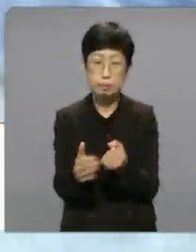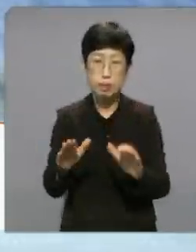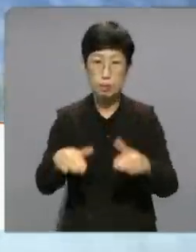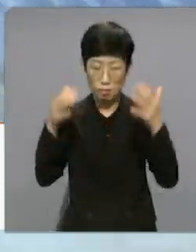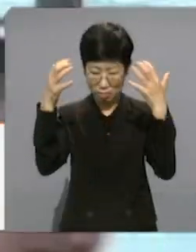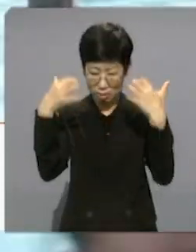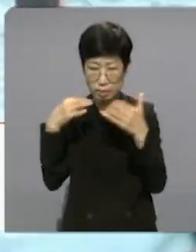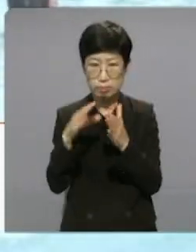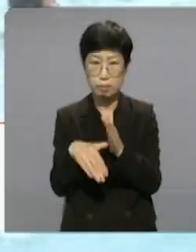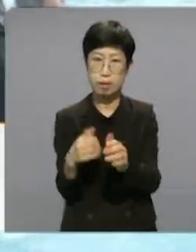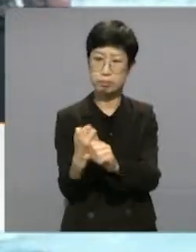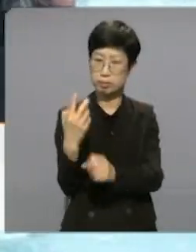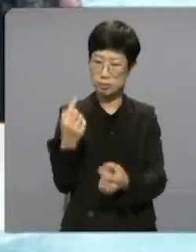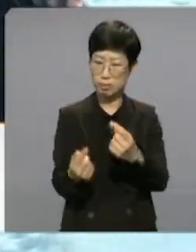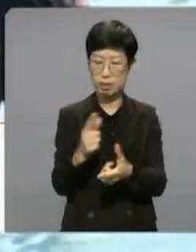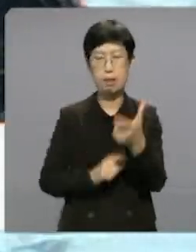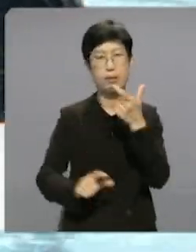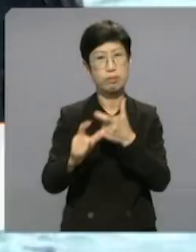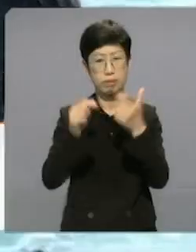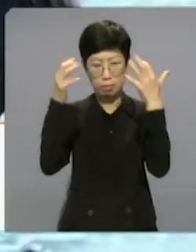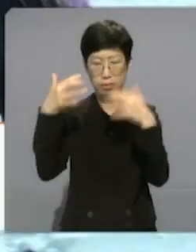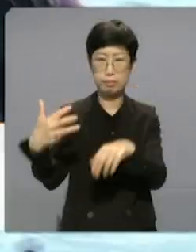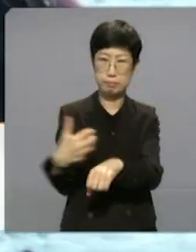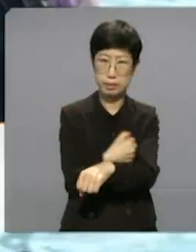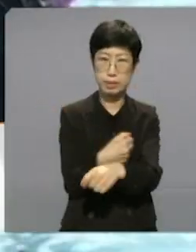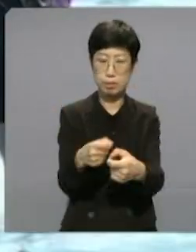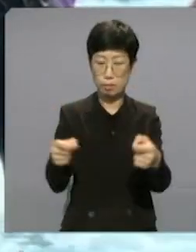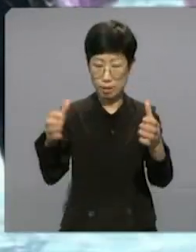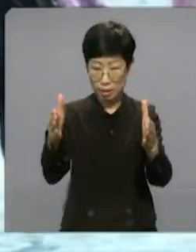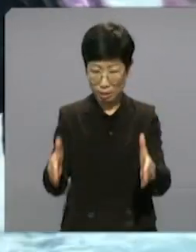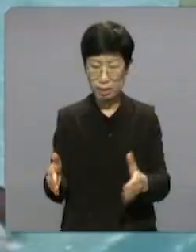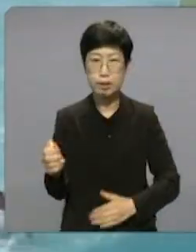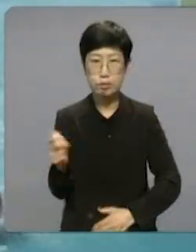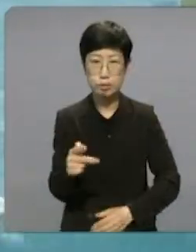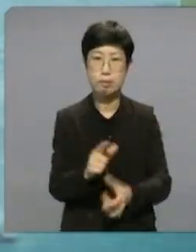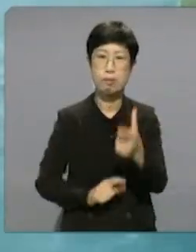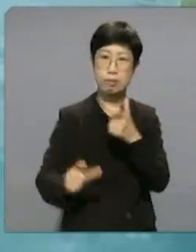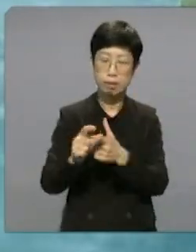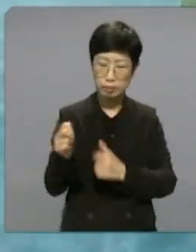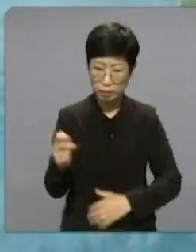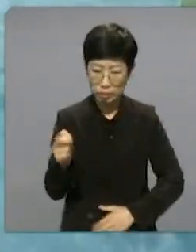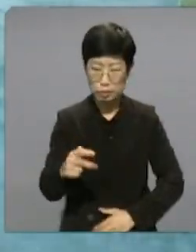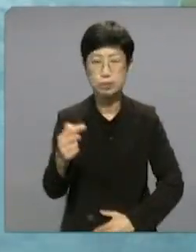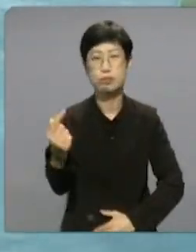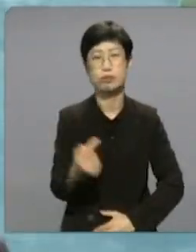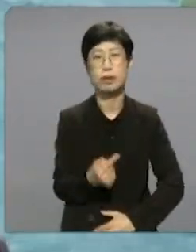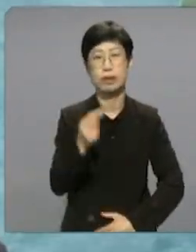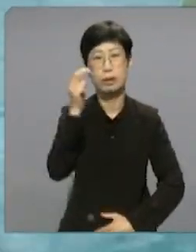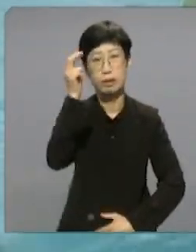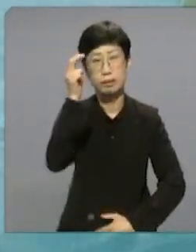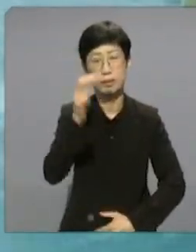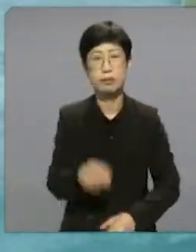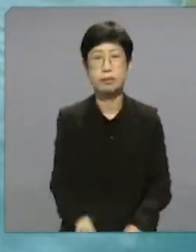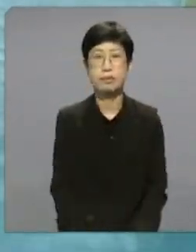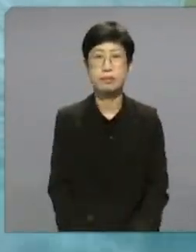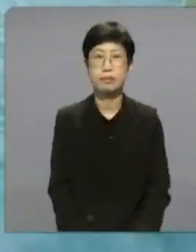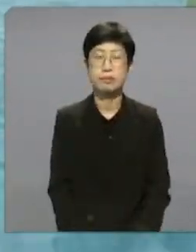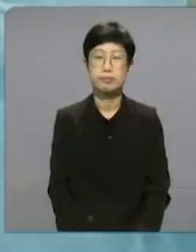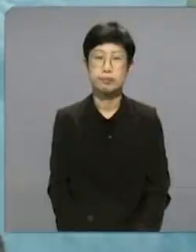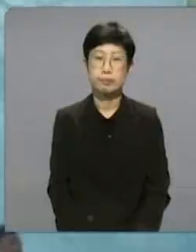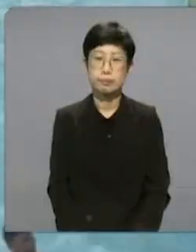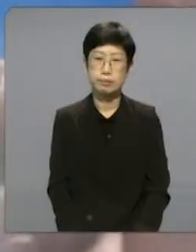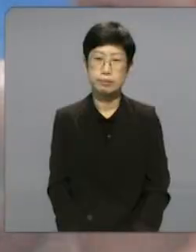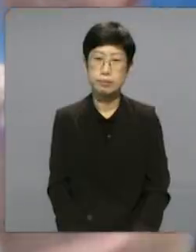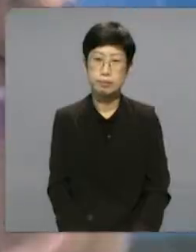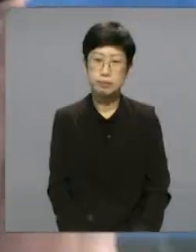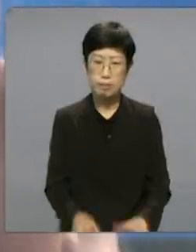올여름은 예년보다 무더위가 더 장기간 이어지고 폭염도 더 자주 찾아올 것으로 예상됩니다.